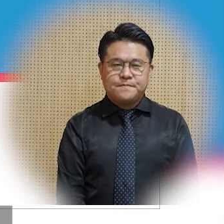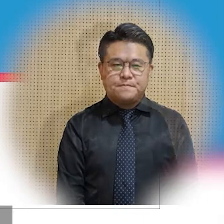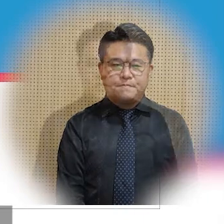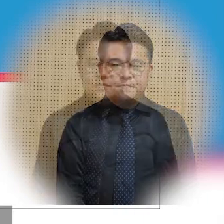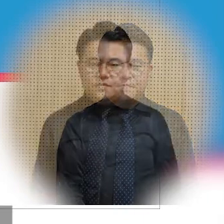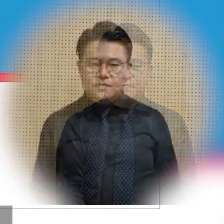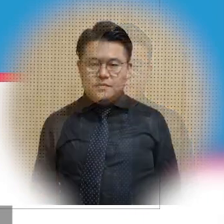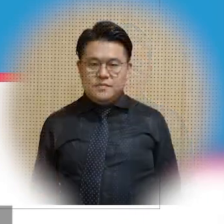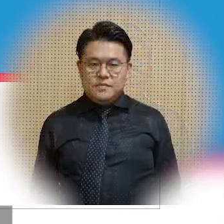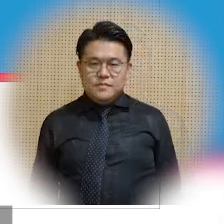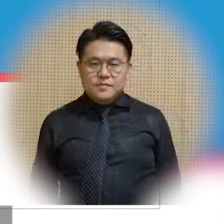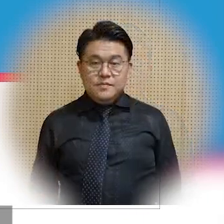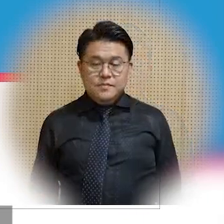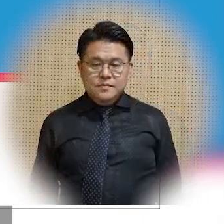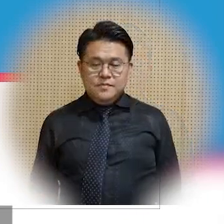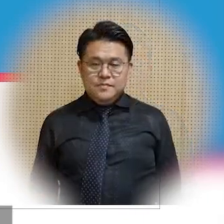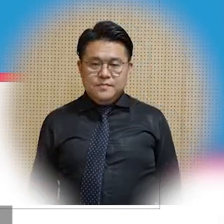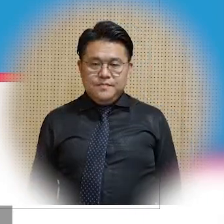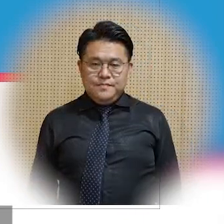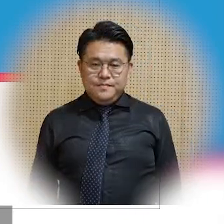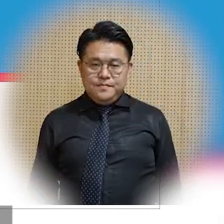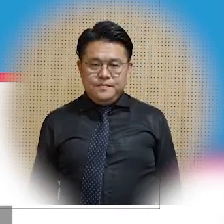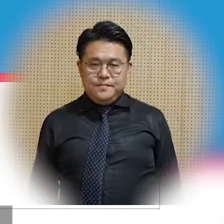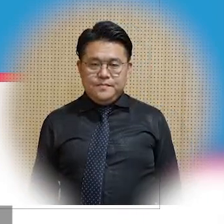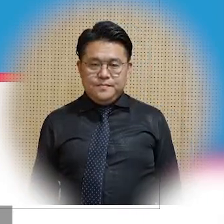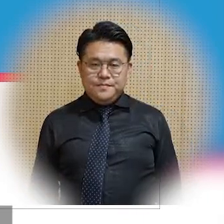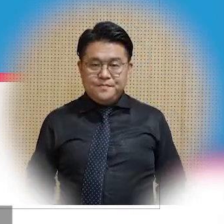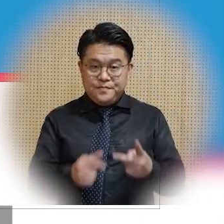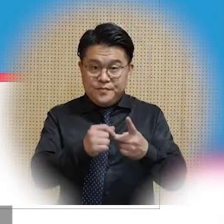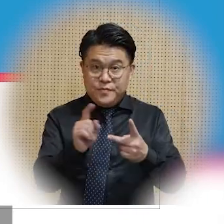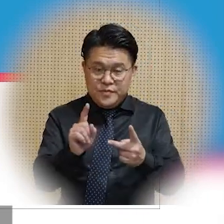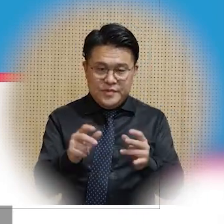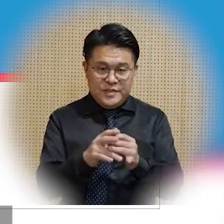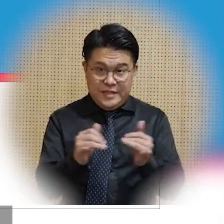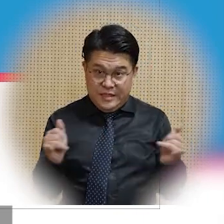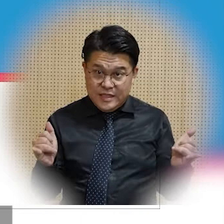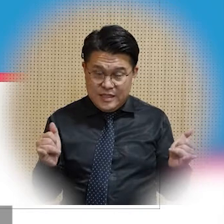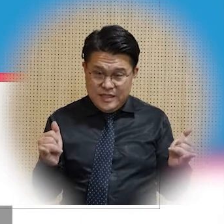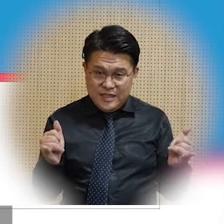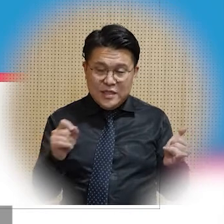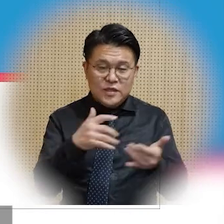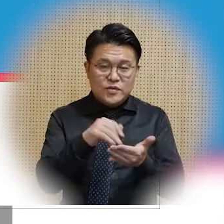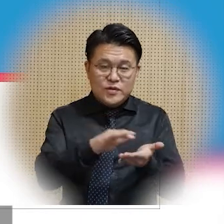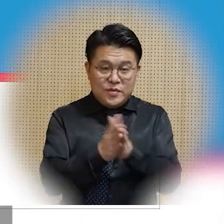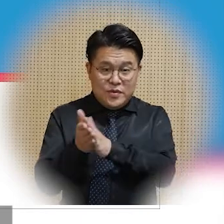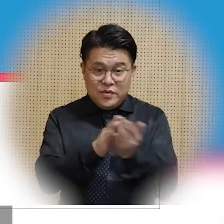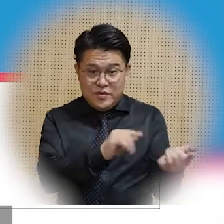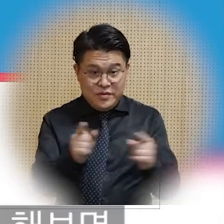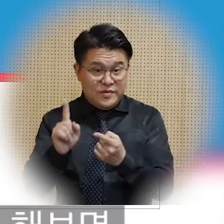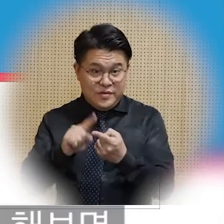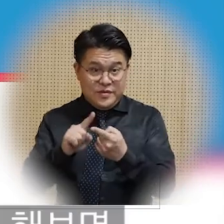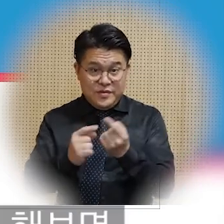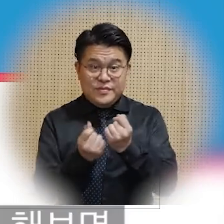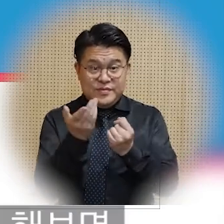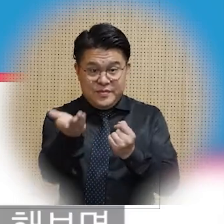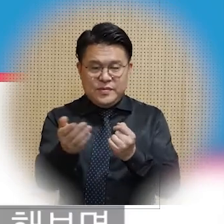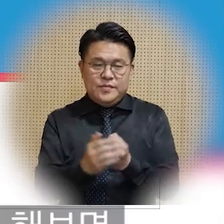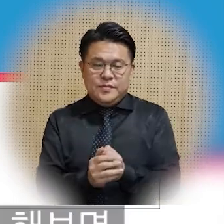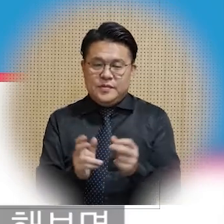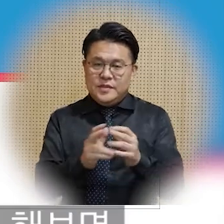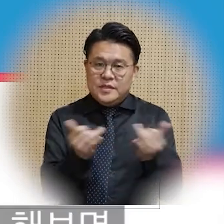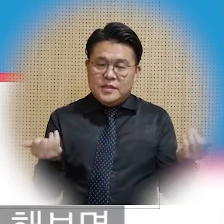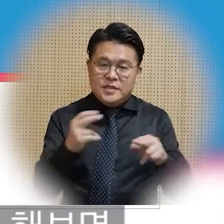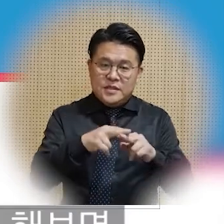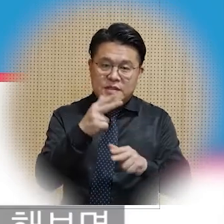자, 이제 두 번째로 장애 인구와 관련된 변동에 대한 그 현황들을 제가 조금 소개를 해드리려고 합니다. 장애인 일자리